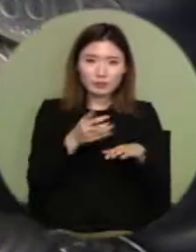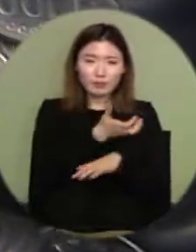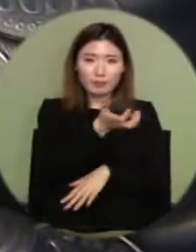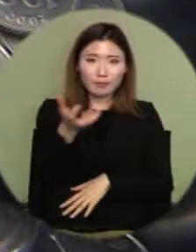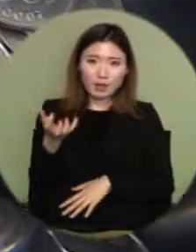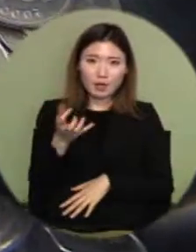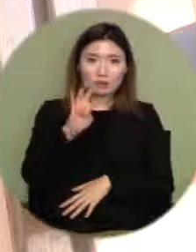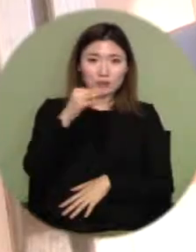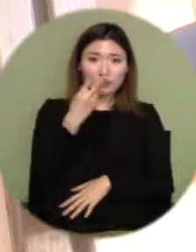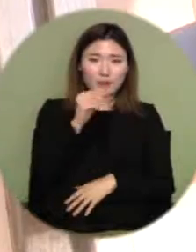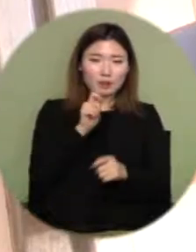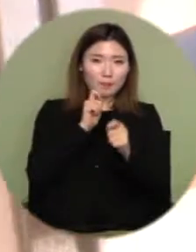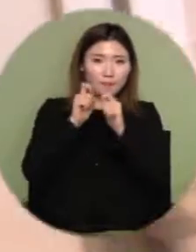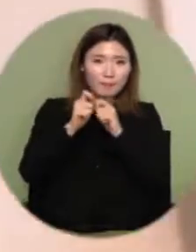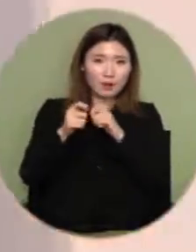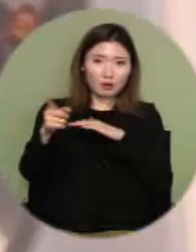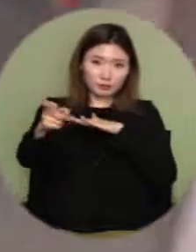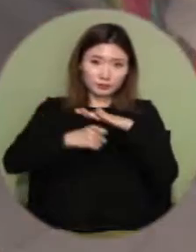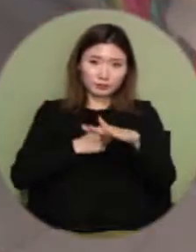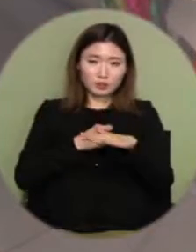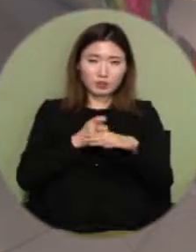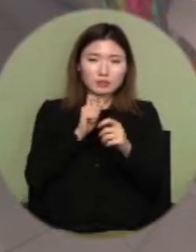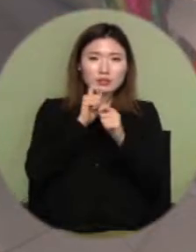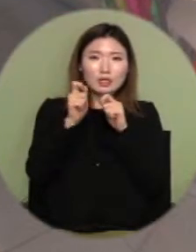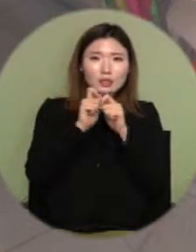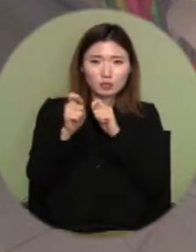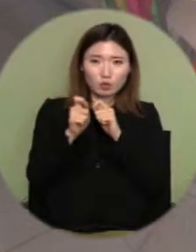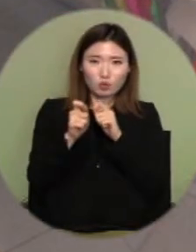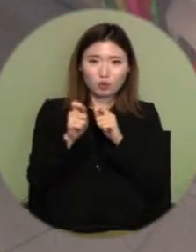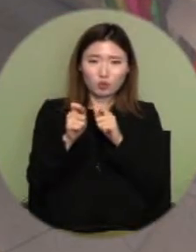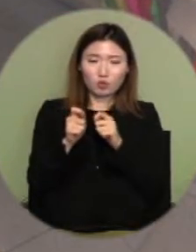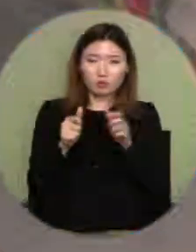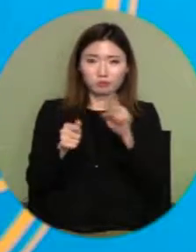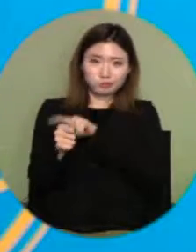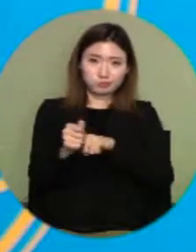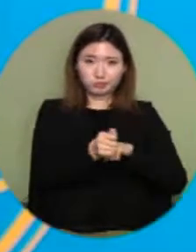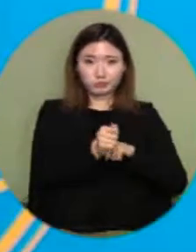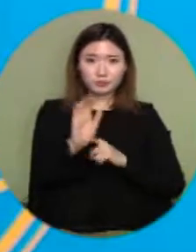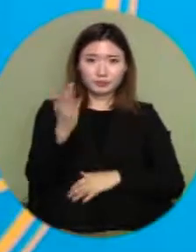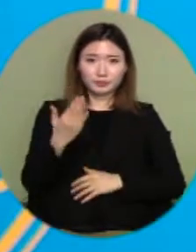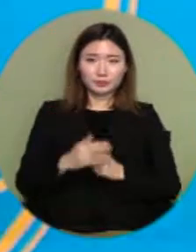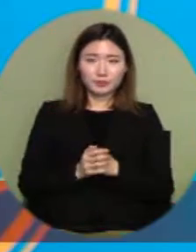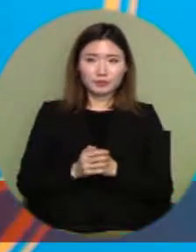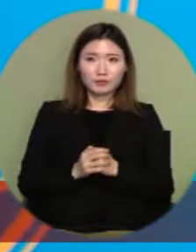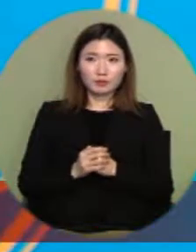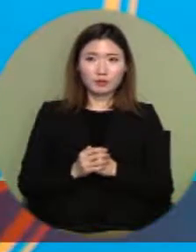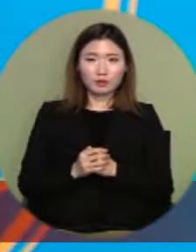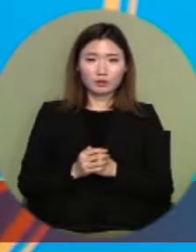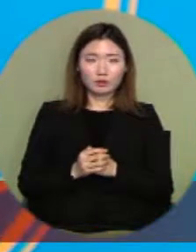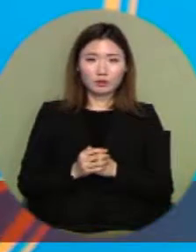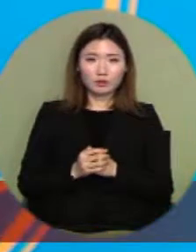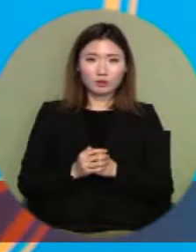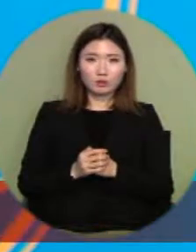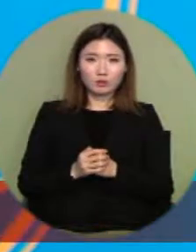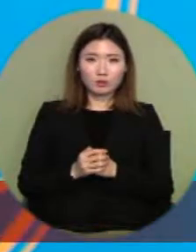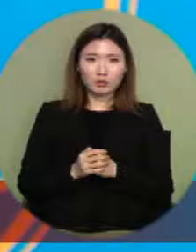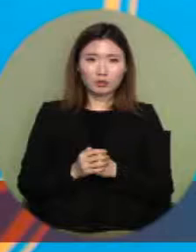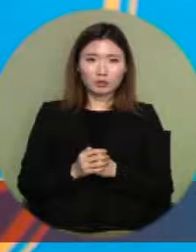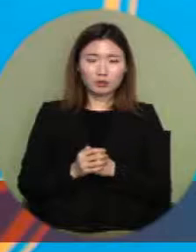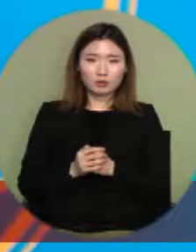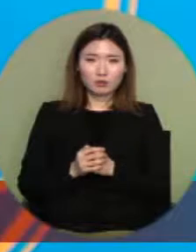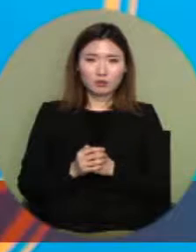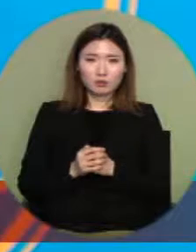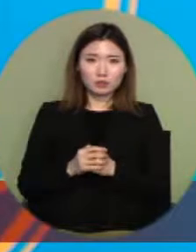원. 경찰은 권 씨를 사기 혐의로 구속했습니다. 최종 저 수사 결과 그 바카라